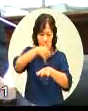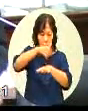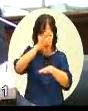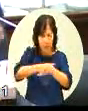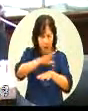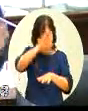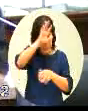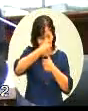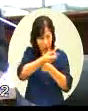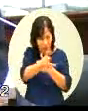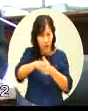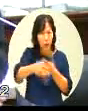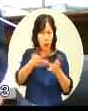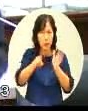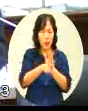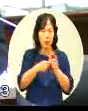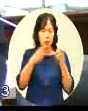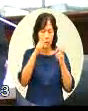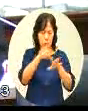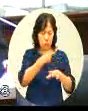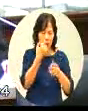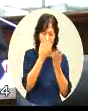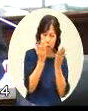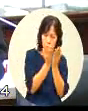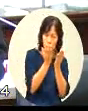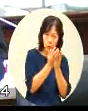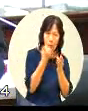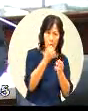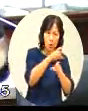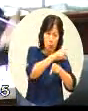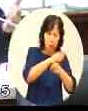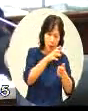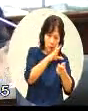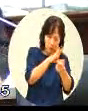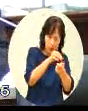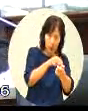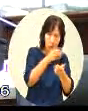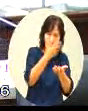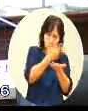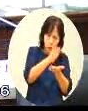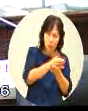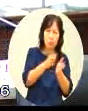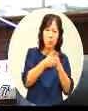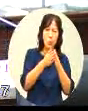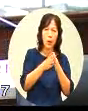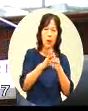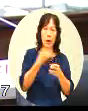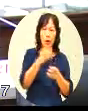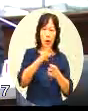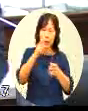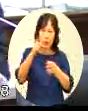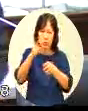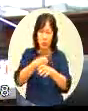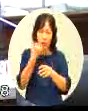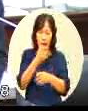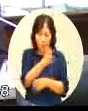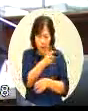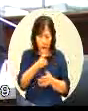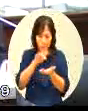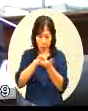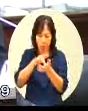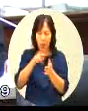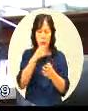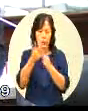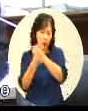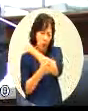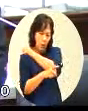题从学术专家里面去根本解决。我们要处理的这样的一个包括喷药，那个都是末端